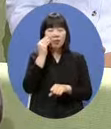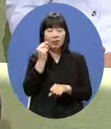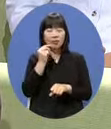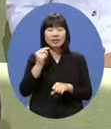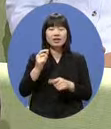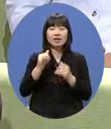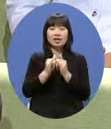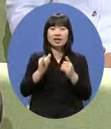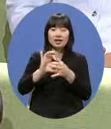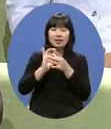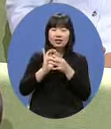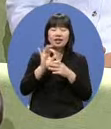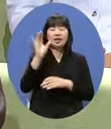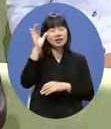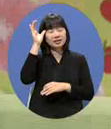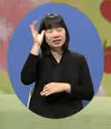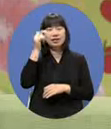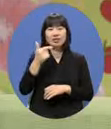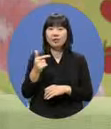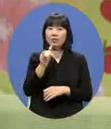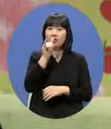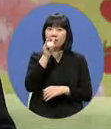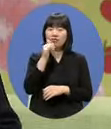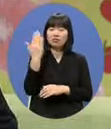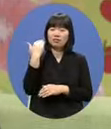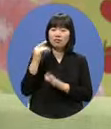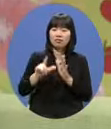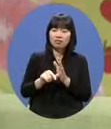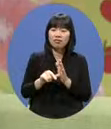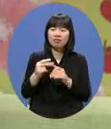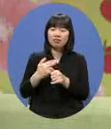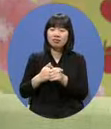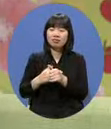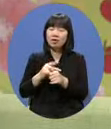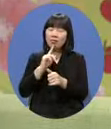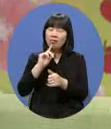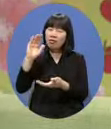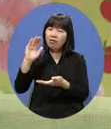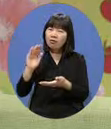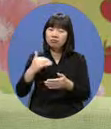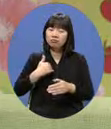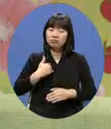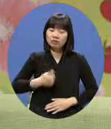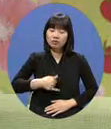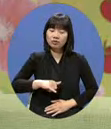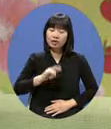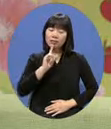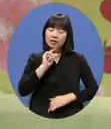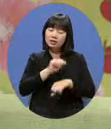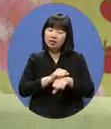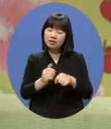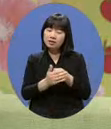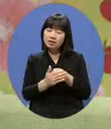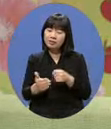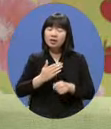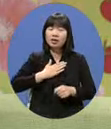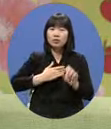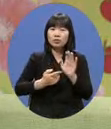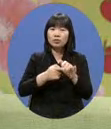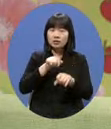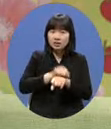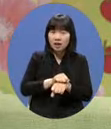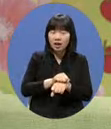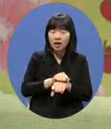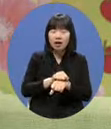우리가 기대할 수 있다라는 거죠네 지난 시간에 선생님께서 그 그렇게 말씀을 해 주셨어요 우리 아이가 말을 잘한다고 해서 감정 표현을 잘하는